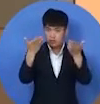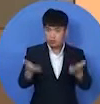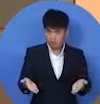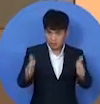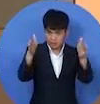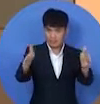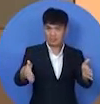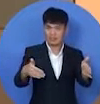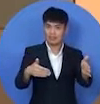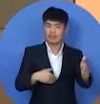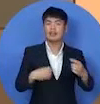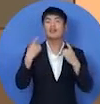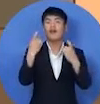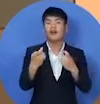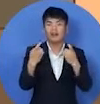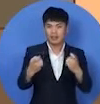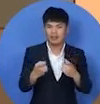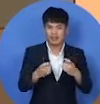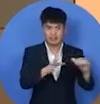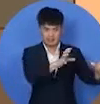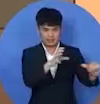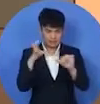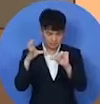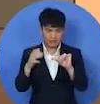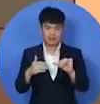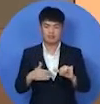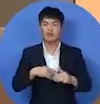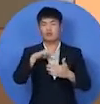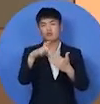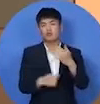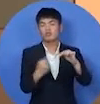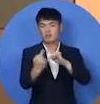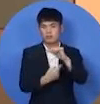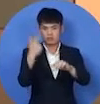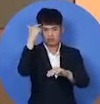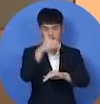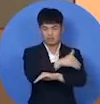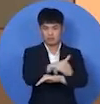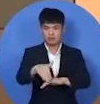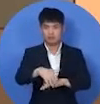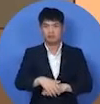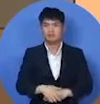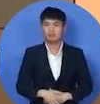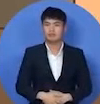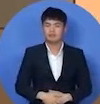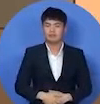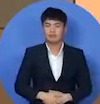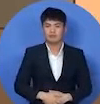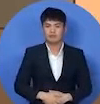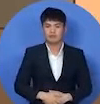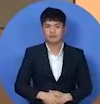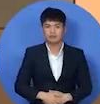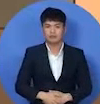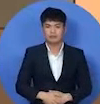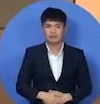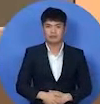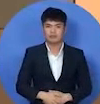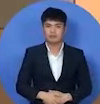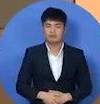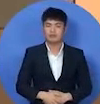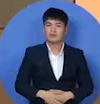프로그램을 운영합니다. 7월 11일부터 20일 매주 화요일 목요일 오후 4시 30분부터 6시